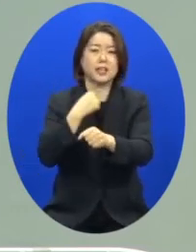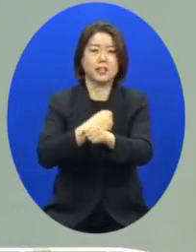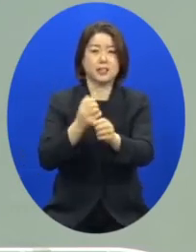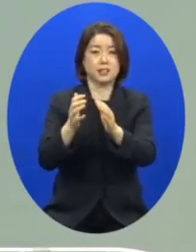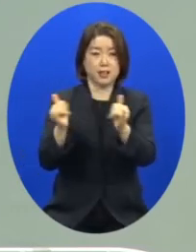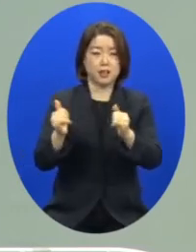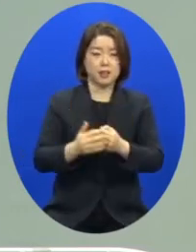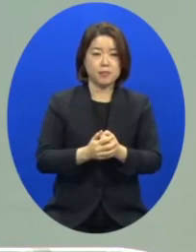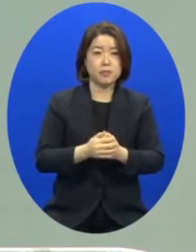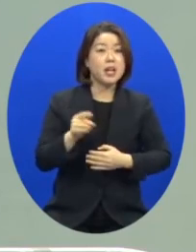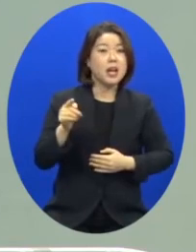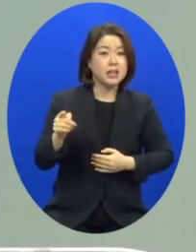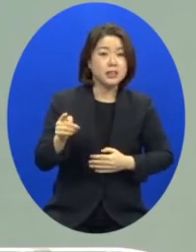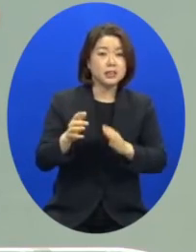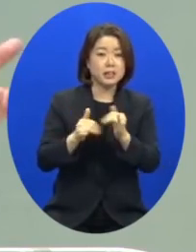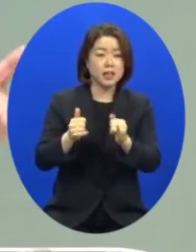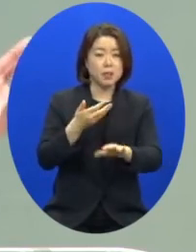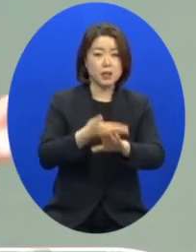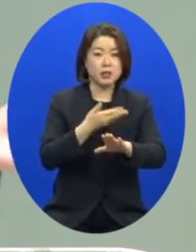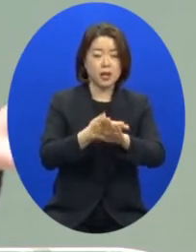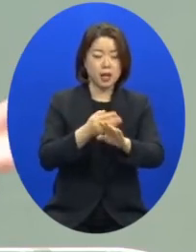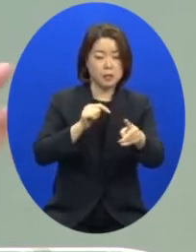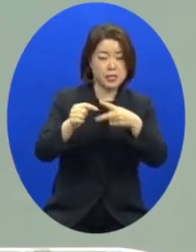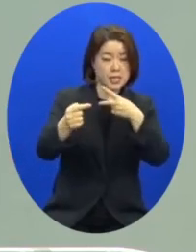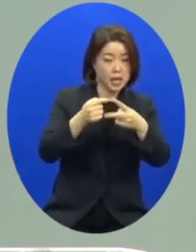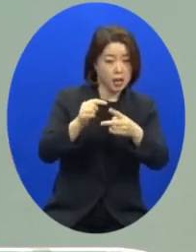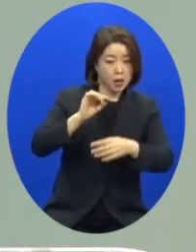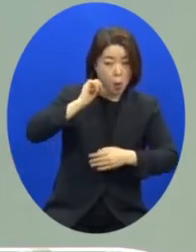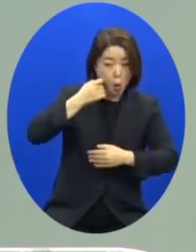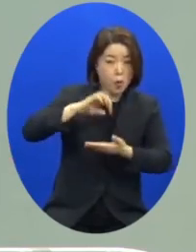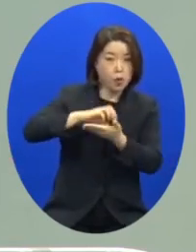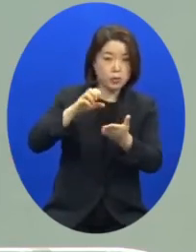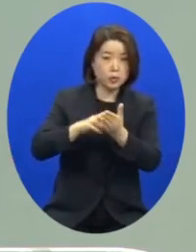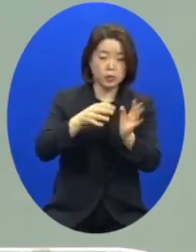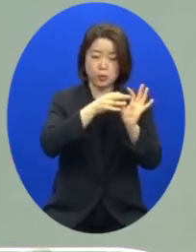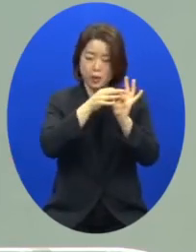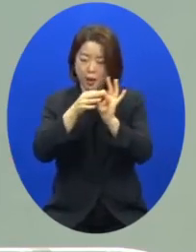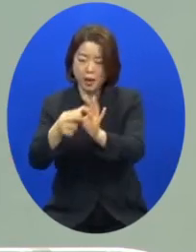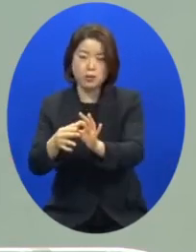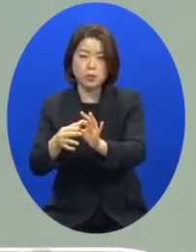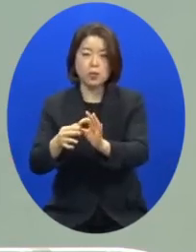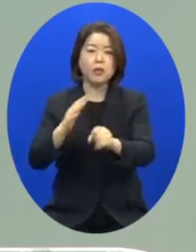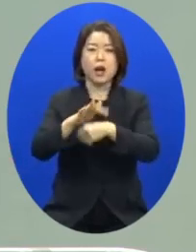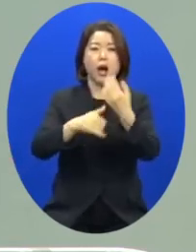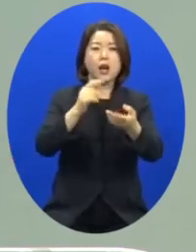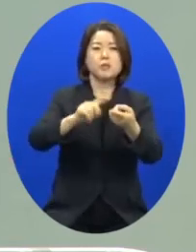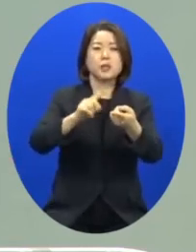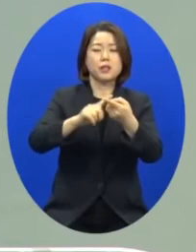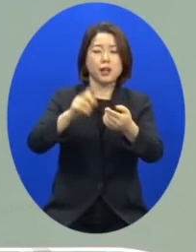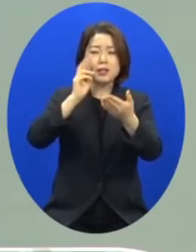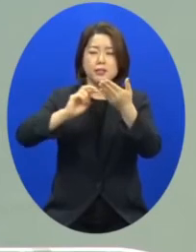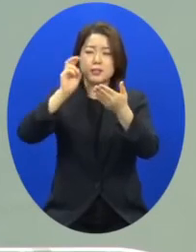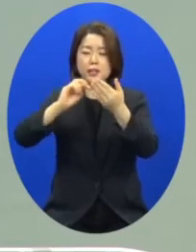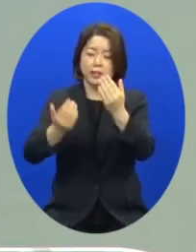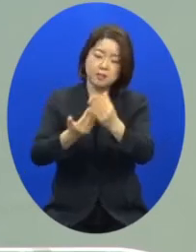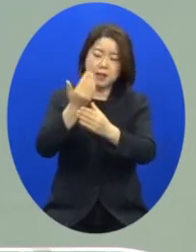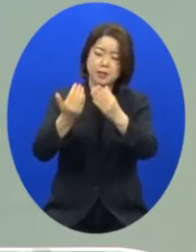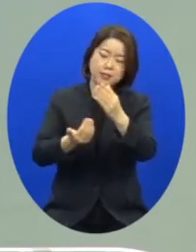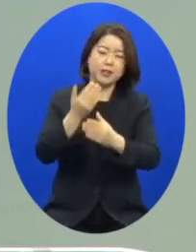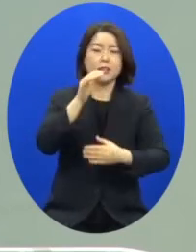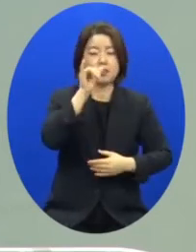그 사람은 다른 사람이 이해하기 어려울 정도로 계속해서 하나님의 대한 찬양이 솟아납니다